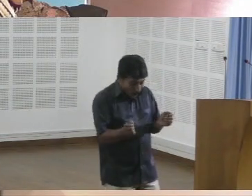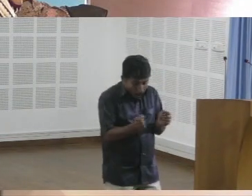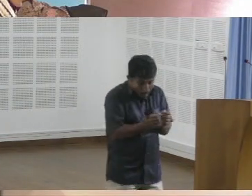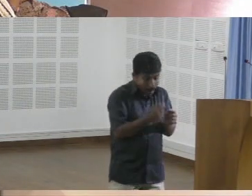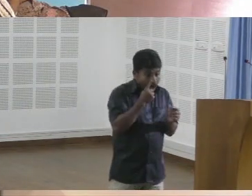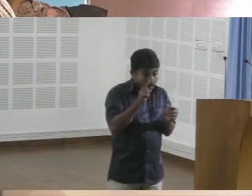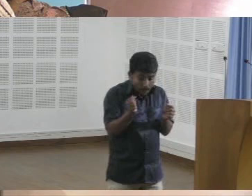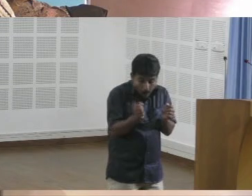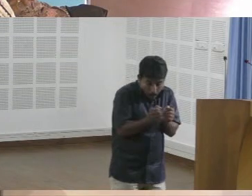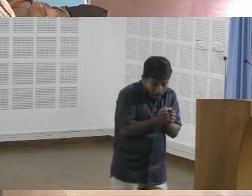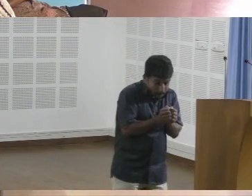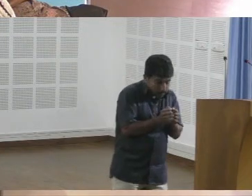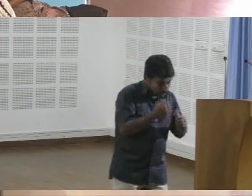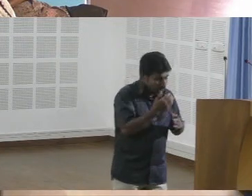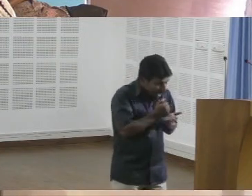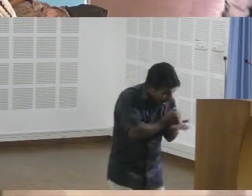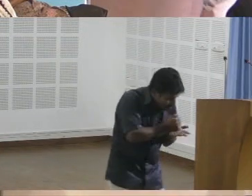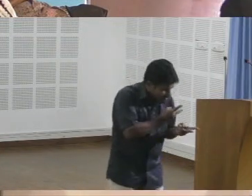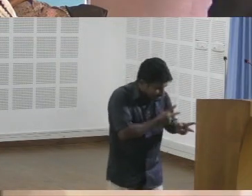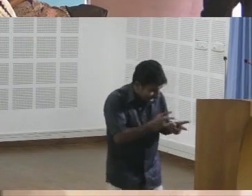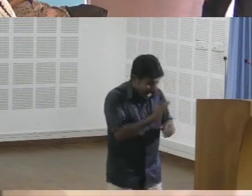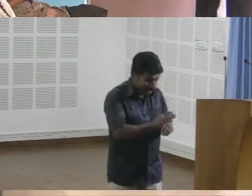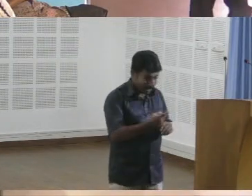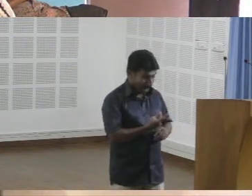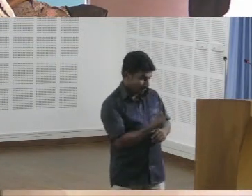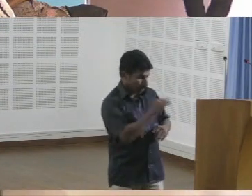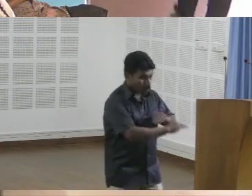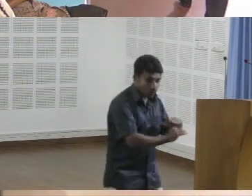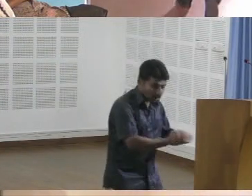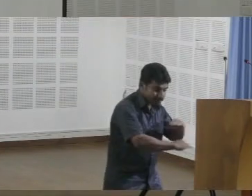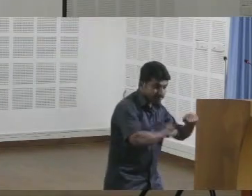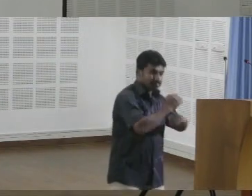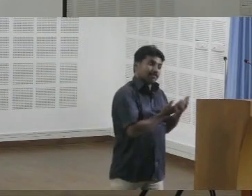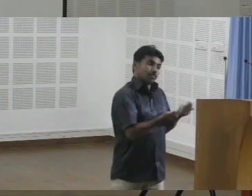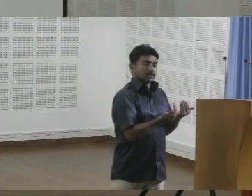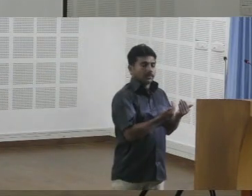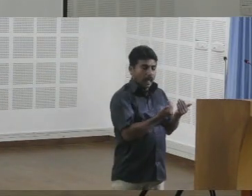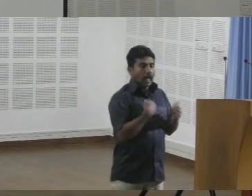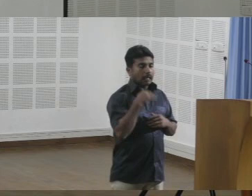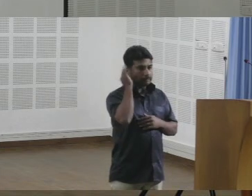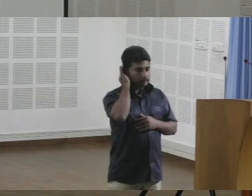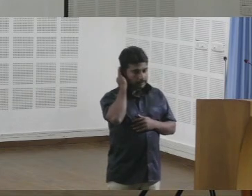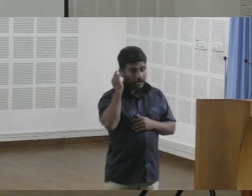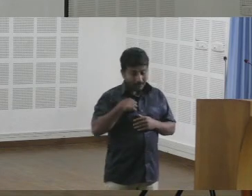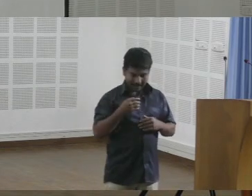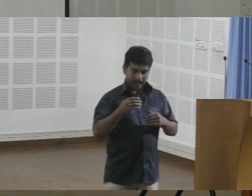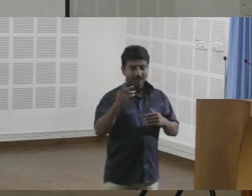ദ ഇംപ്രൂവ്മെന്റ് സോ ഫാസ്റ്റ്. ഇപ്പൊ ഒരു സെന്ററിലേക്ക് മാത്രം വിടാതെ ഏർലി ഇന്റർവെൻഷൻ ഇസ് ദ മോസ്റ്റ് ഇമ്പോർട്ടന്റ്